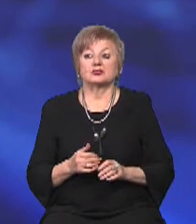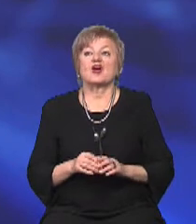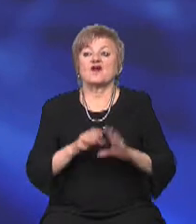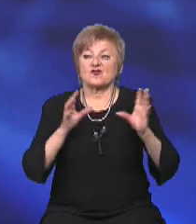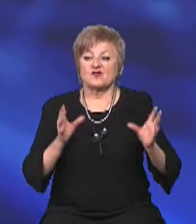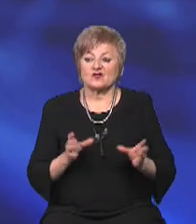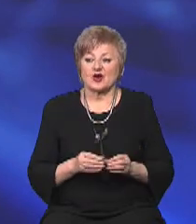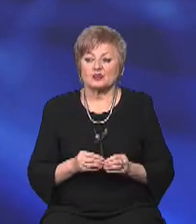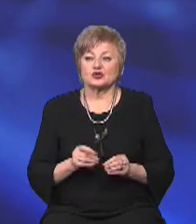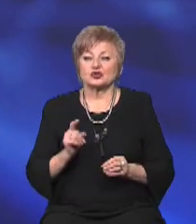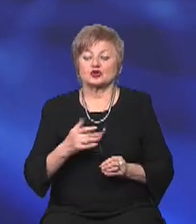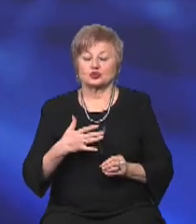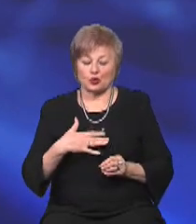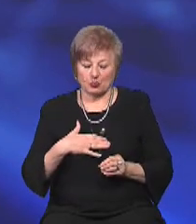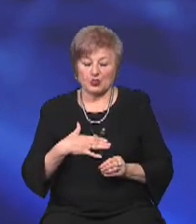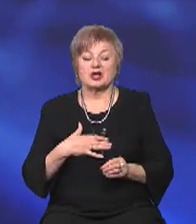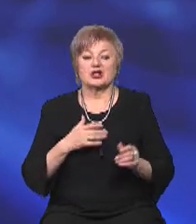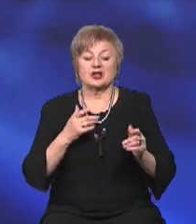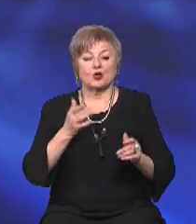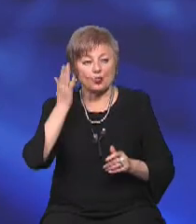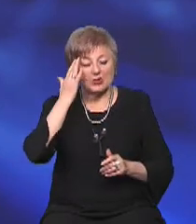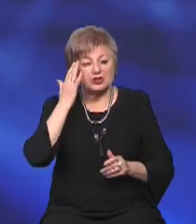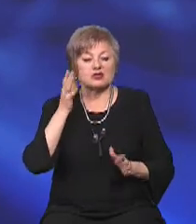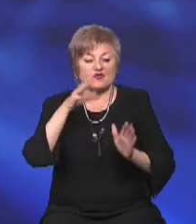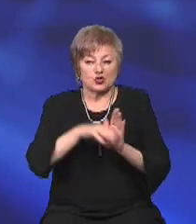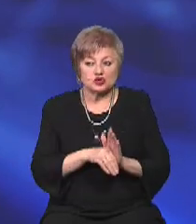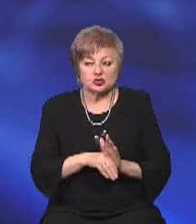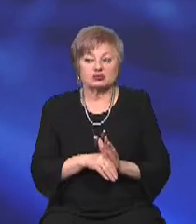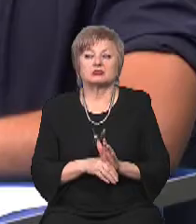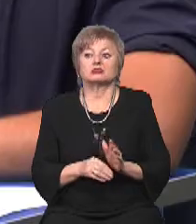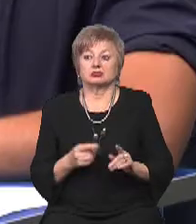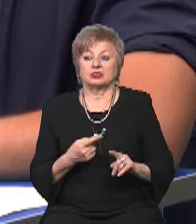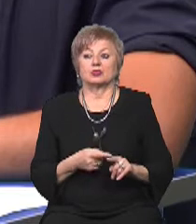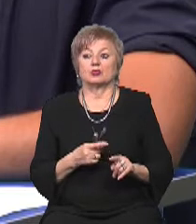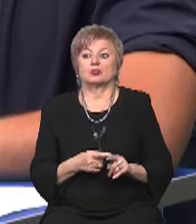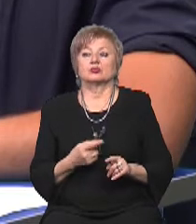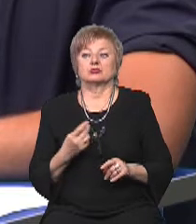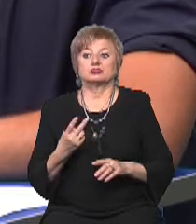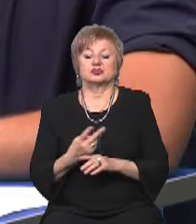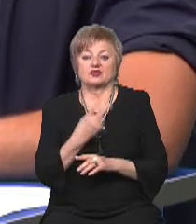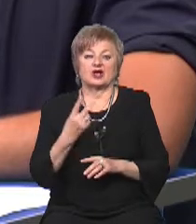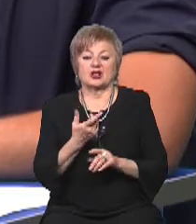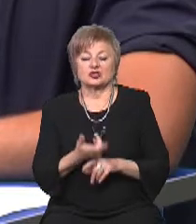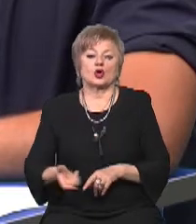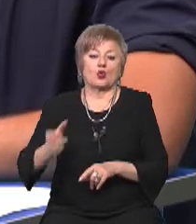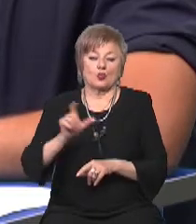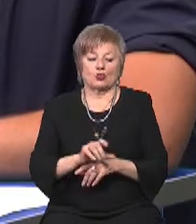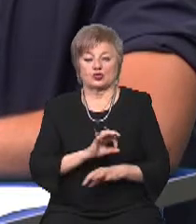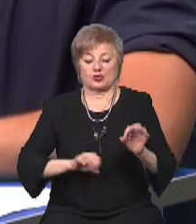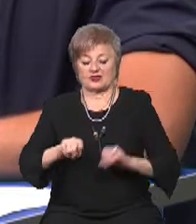взагалі зміни, які ми ввели в положення, вони дали суттєві результати. І майже вдвічі ми збільшили кількість проєктів